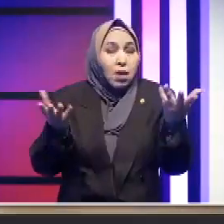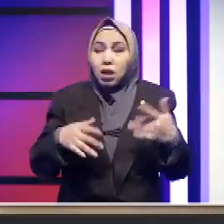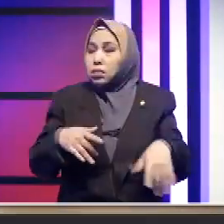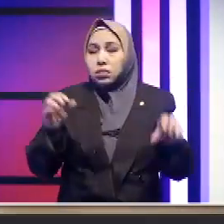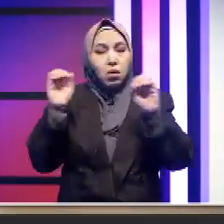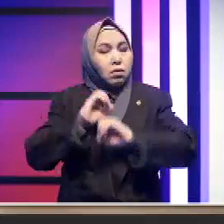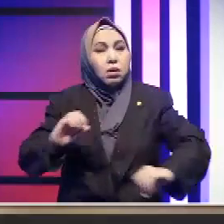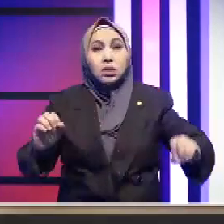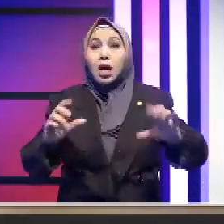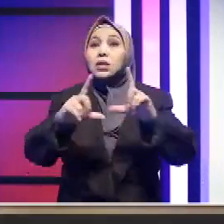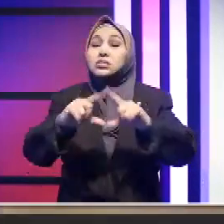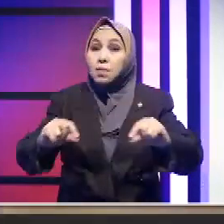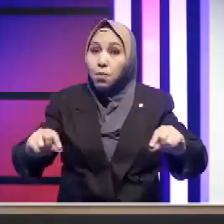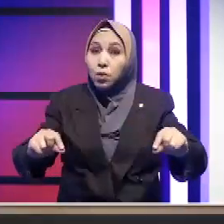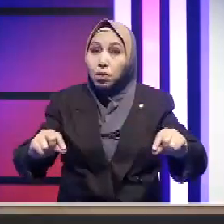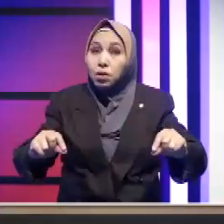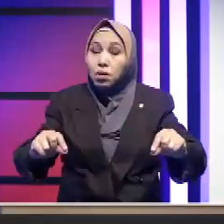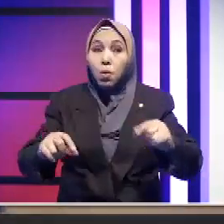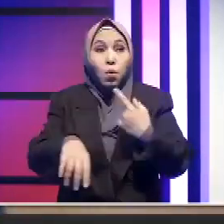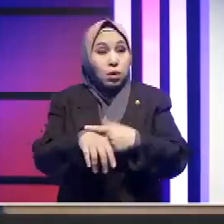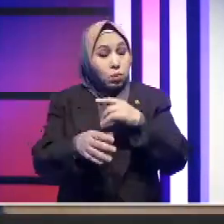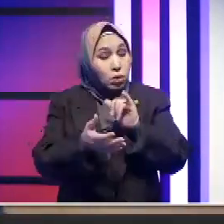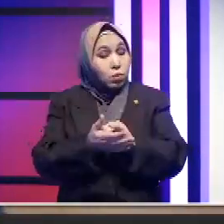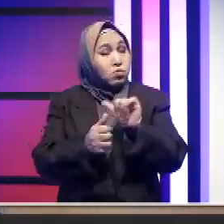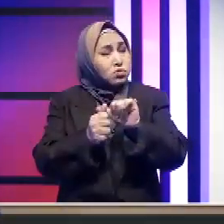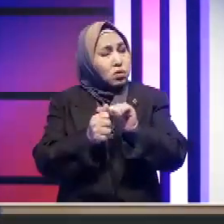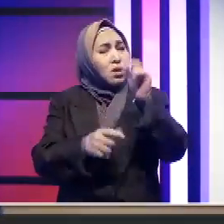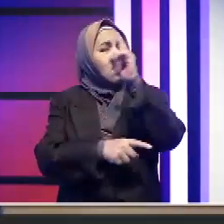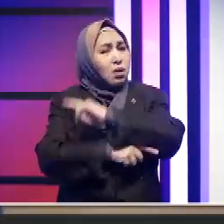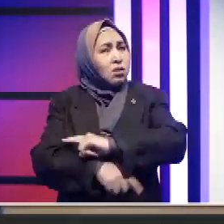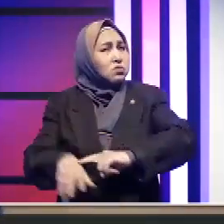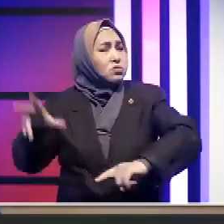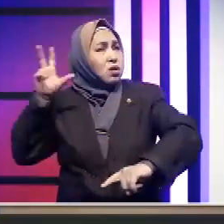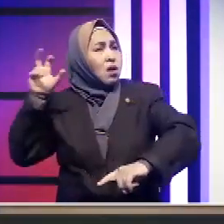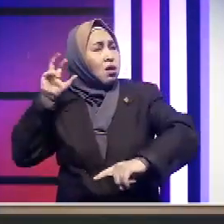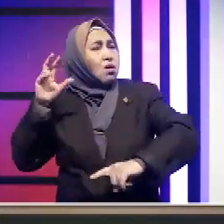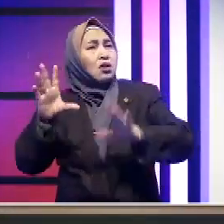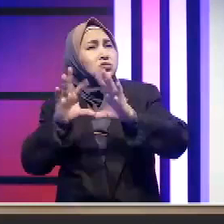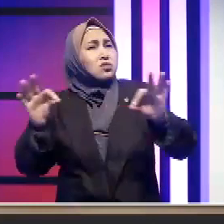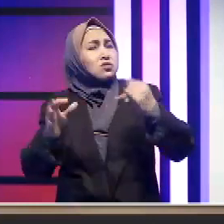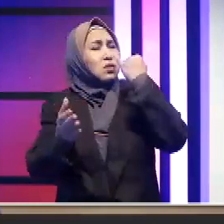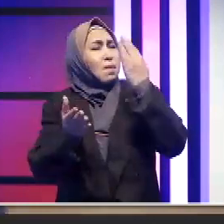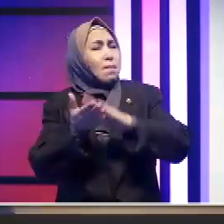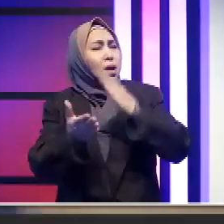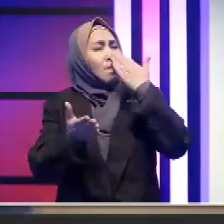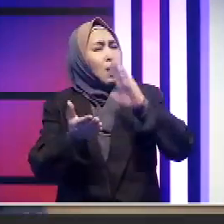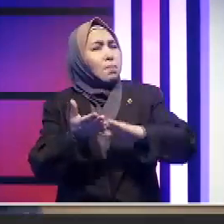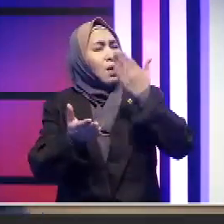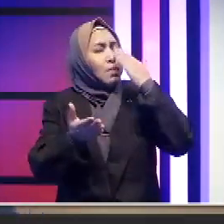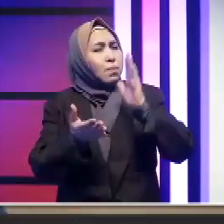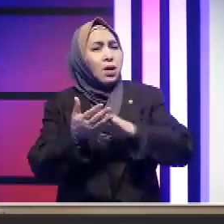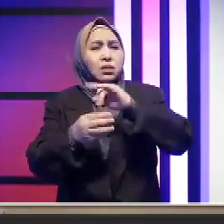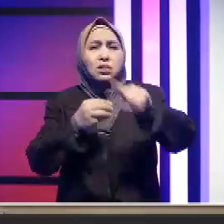ey20dj pun waktu itu Setiap hari saya dengar berita jahat cepat news tentang